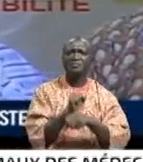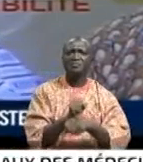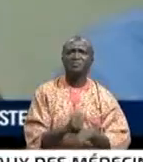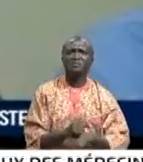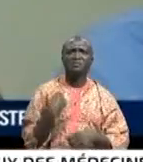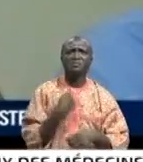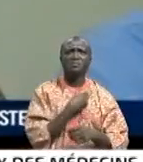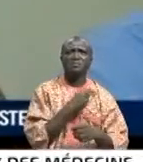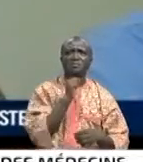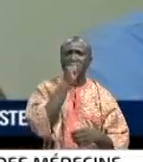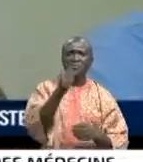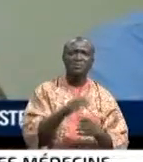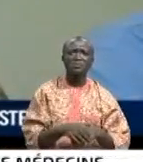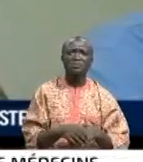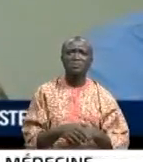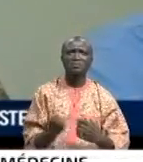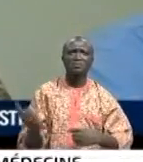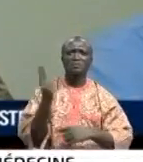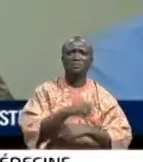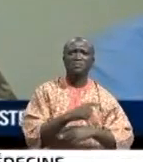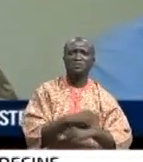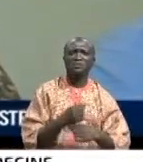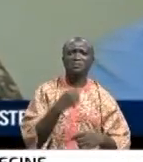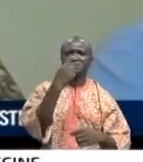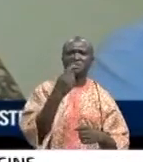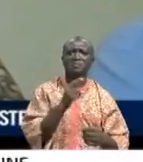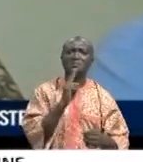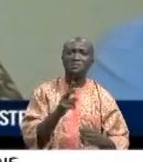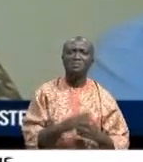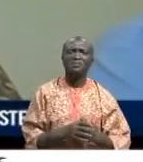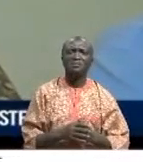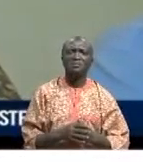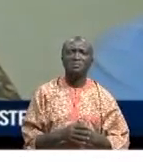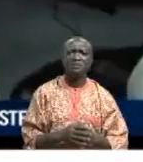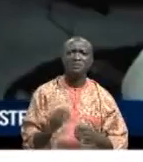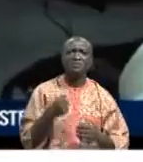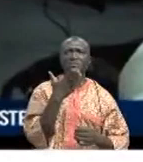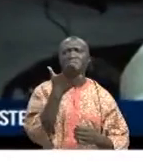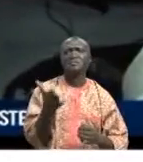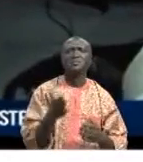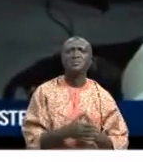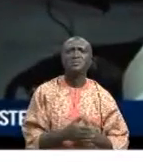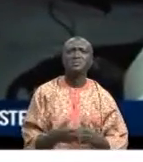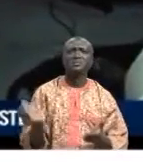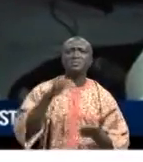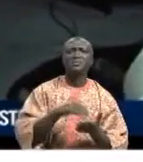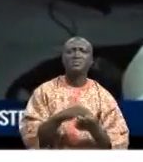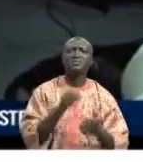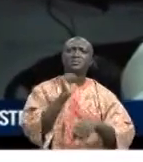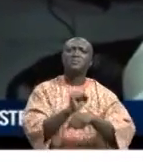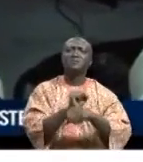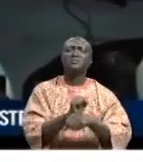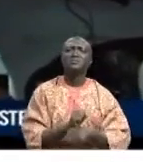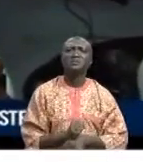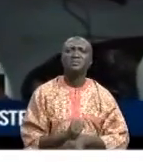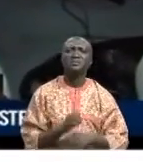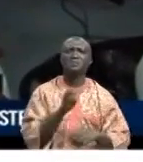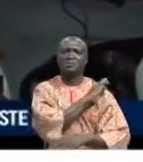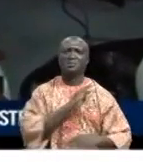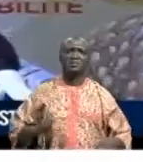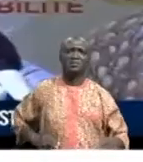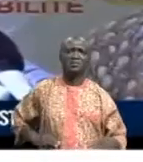nous sommes autorisés aujourd'hui de dire effectivement qu'il y a encore du qui a encore du travail les